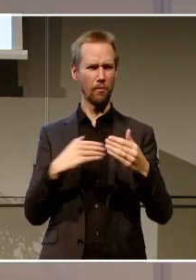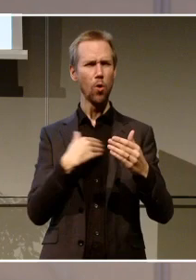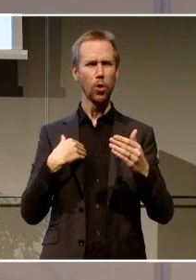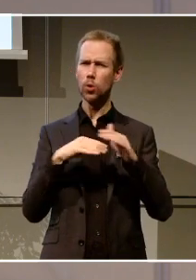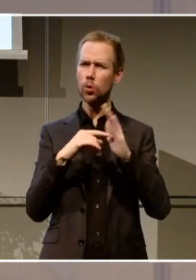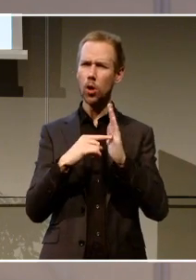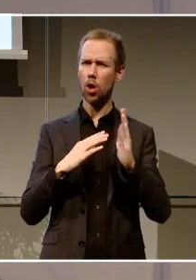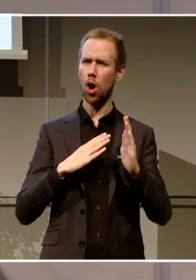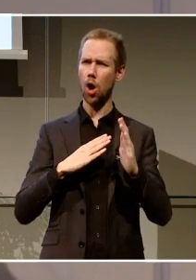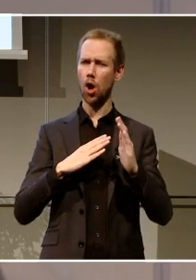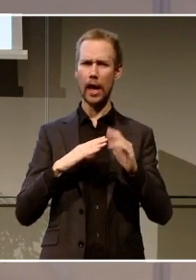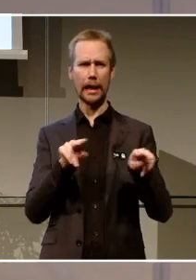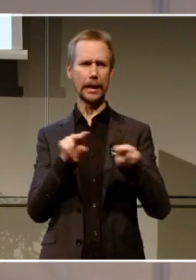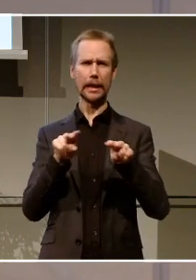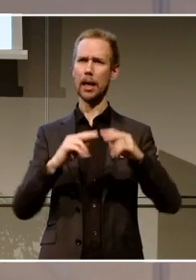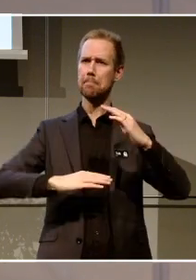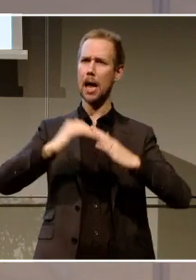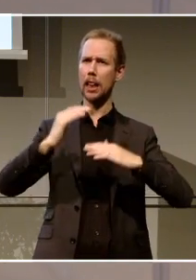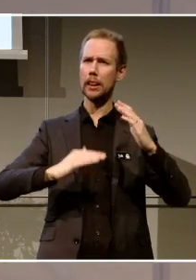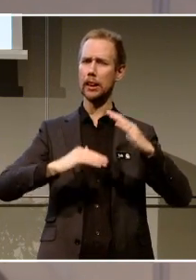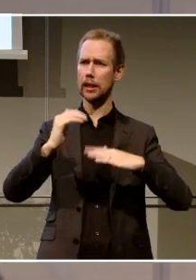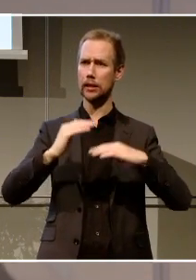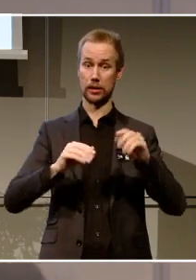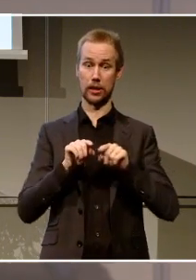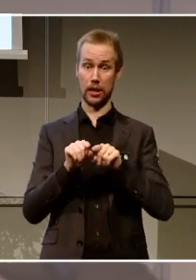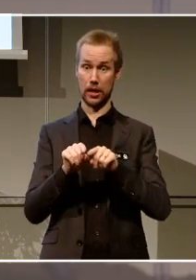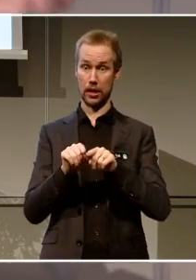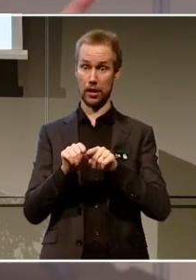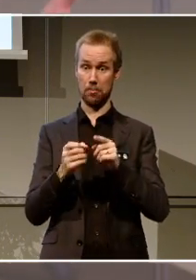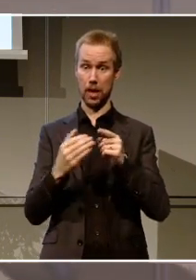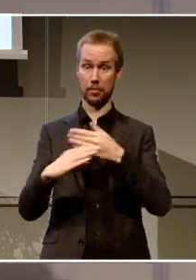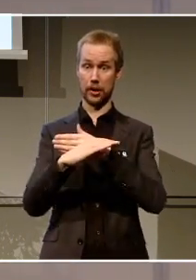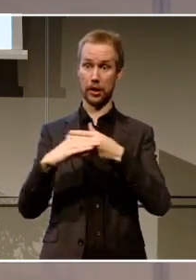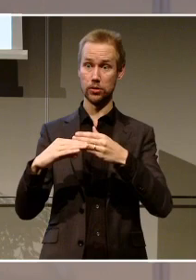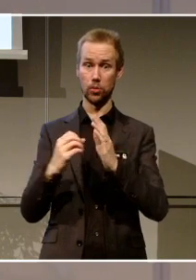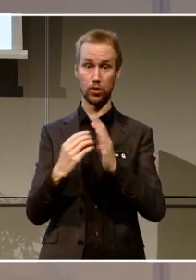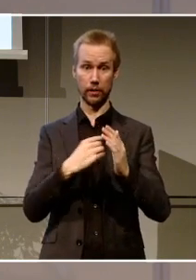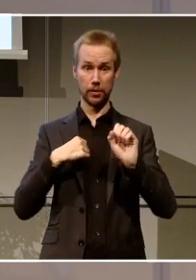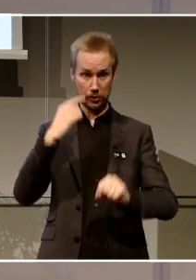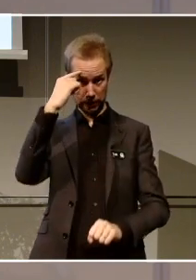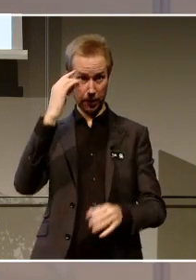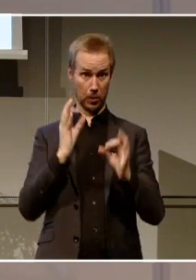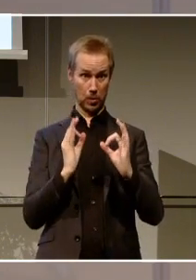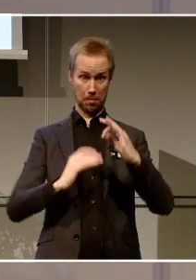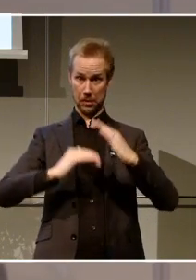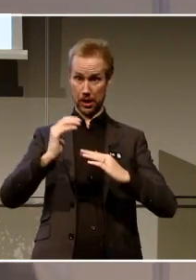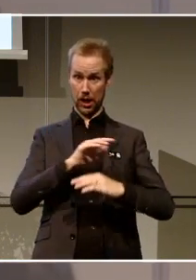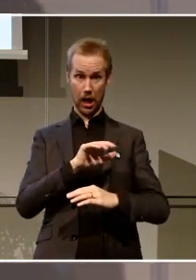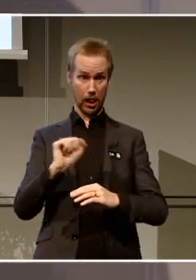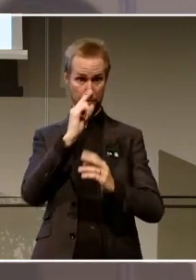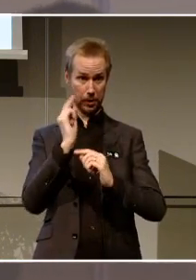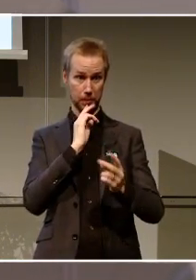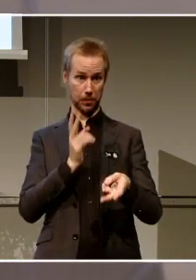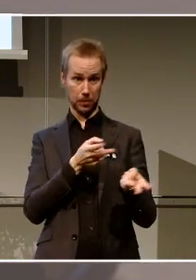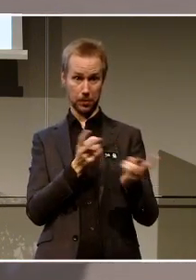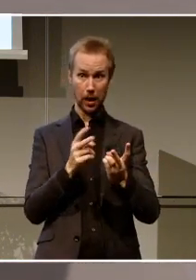grundlag. Att lika behandling är en begränsande resurs, för det gäller att tänka hur behandlar vi alla lika så att alla känner att de